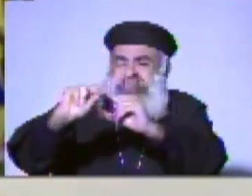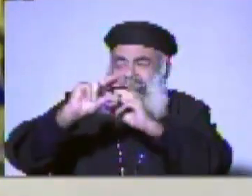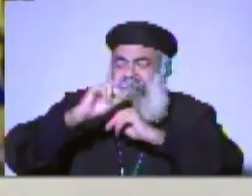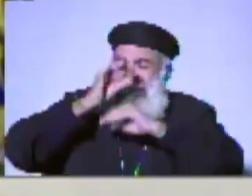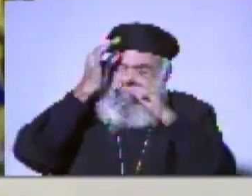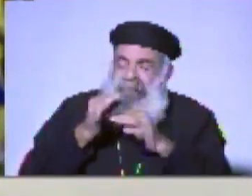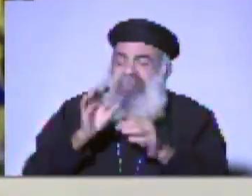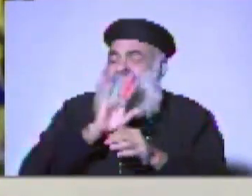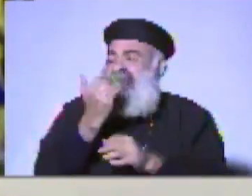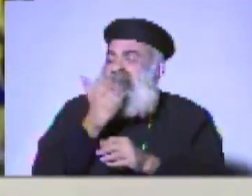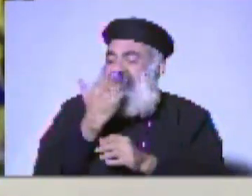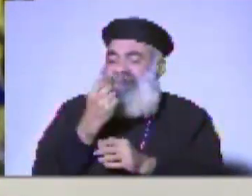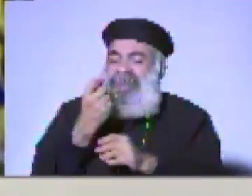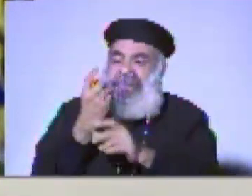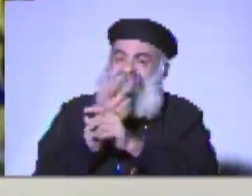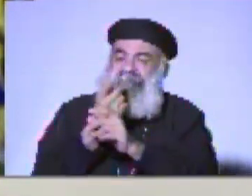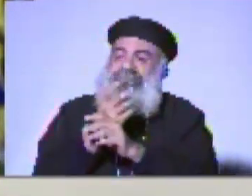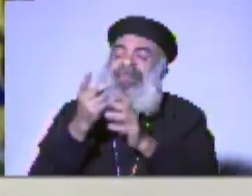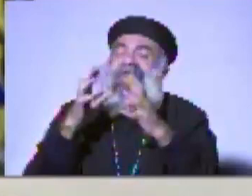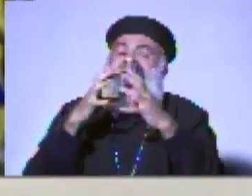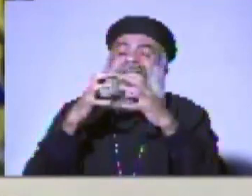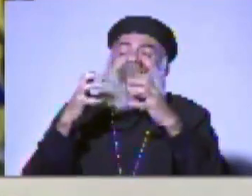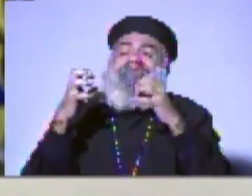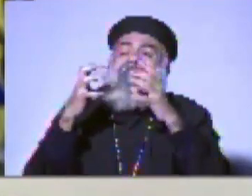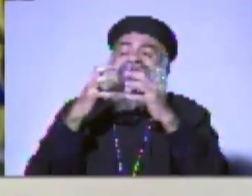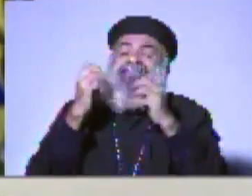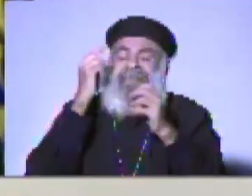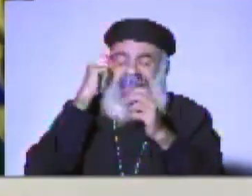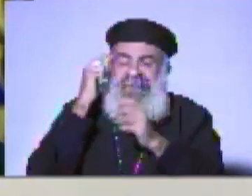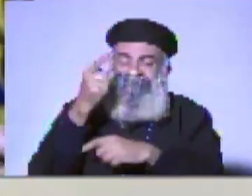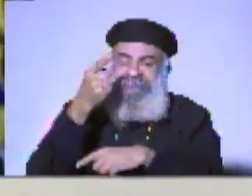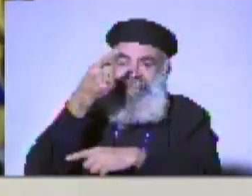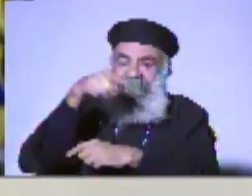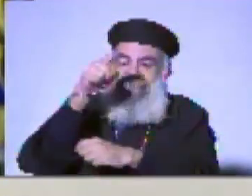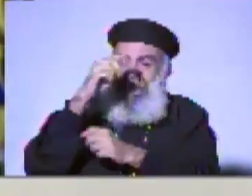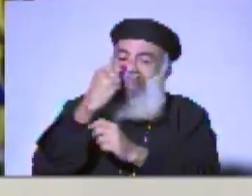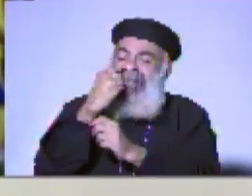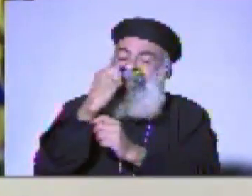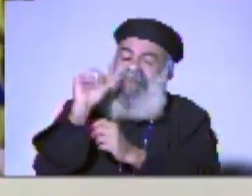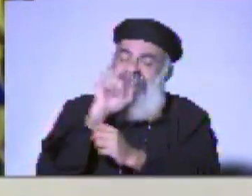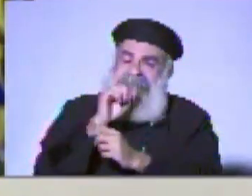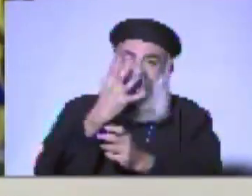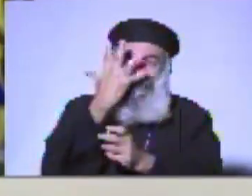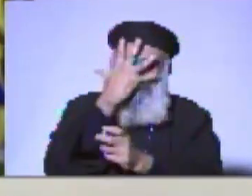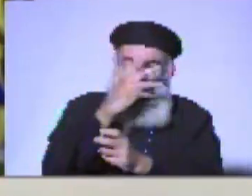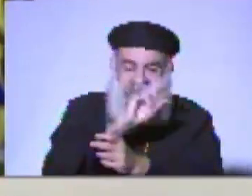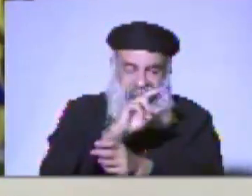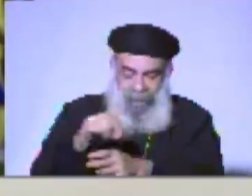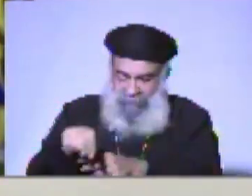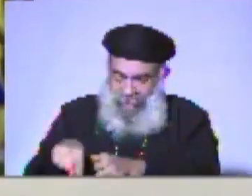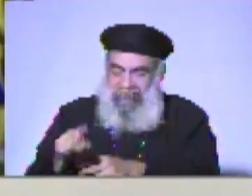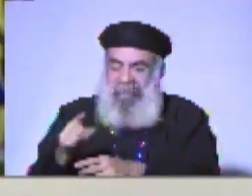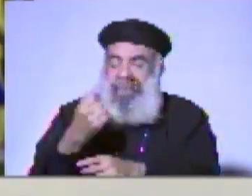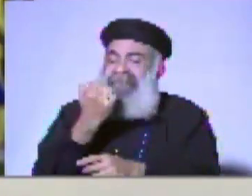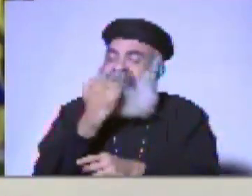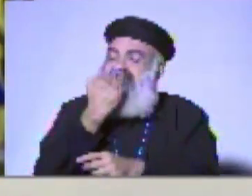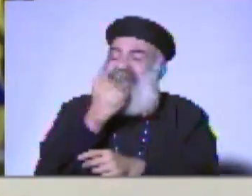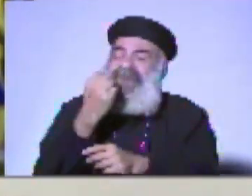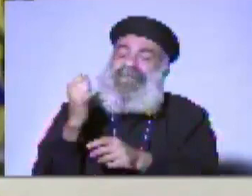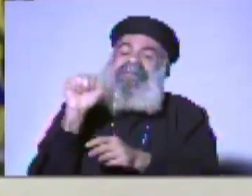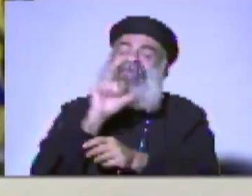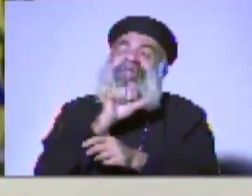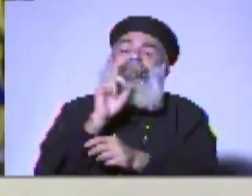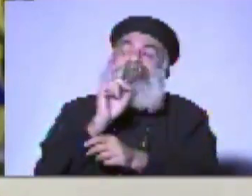دي بقى فكه الرمز بتاع الحقيقه النحاسيه زي الحقيقه اللي في الارض ما عدا ما فيهاش سم